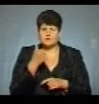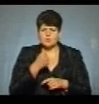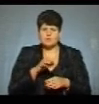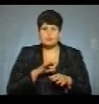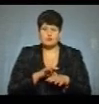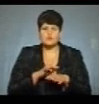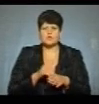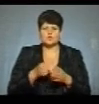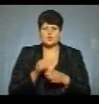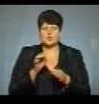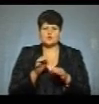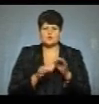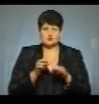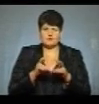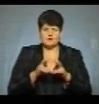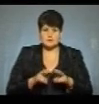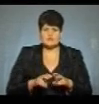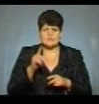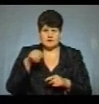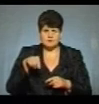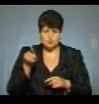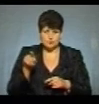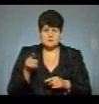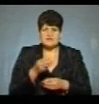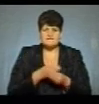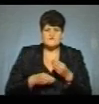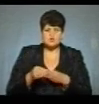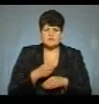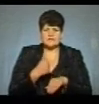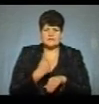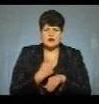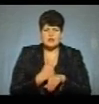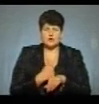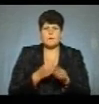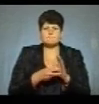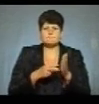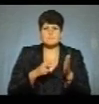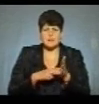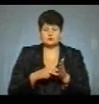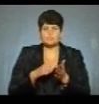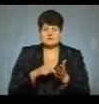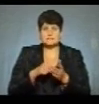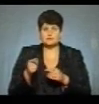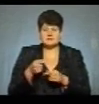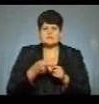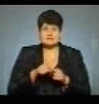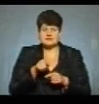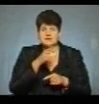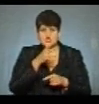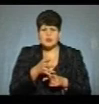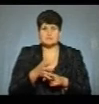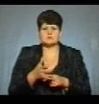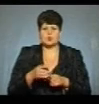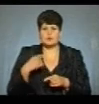розслідування кримінального провадження, номер провадження, власне, з фальшування генерального плану міста Тернополя. За цей час посадові особи Тернопільської міської ради